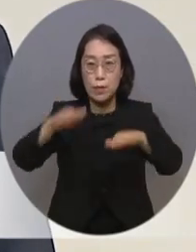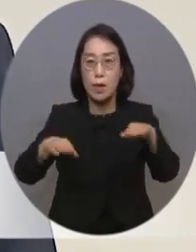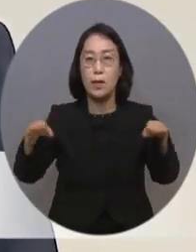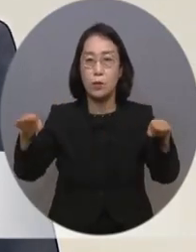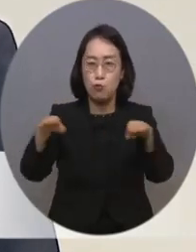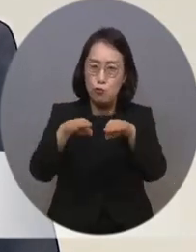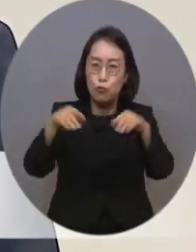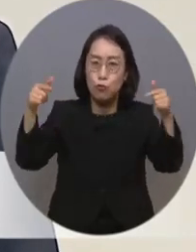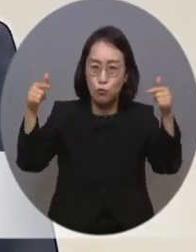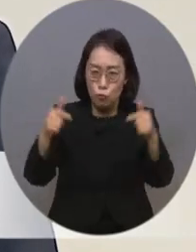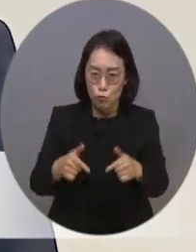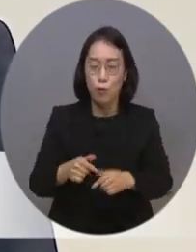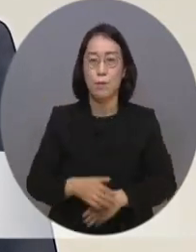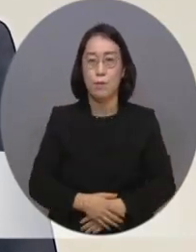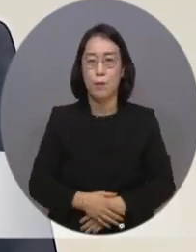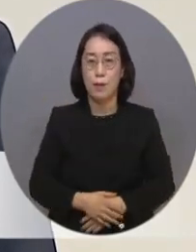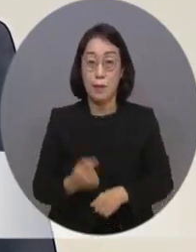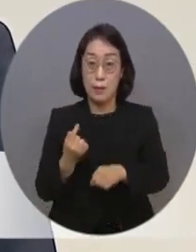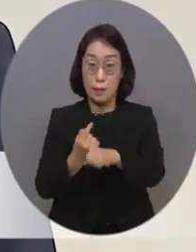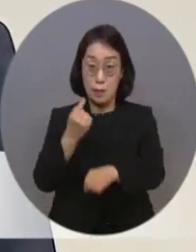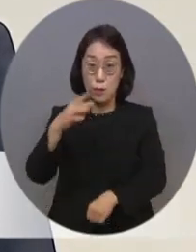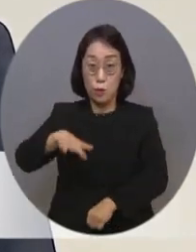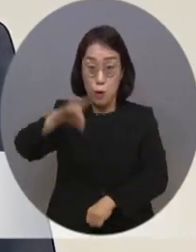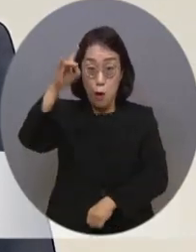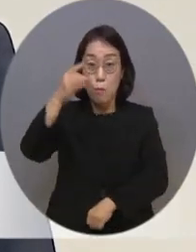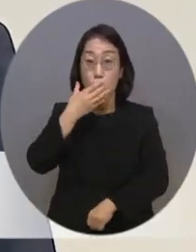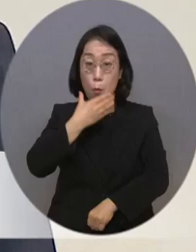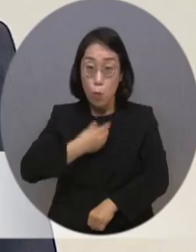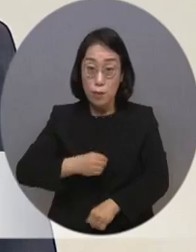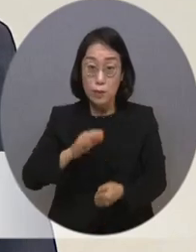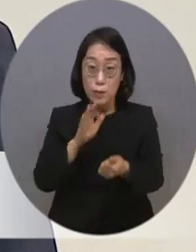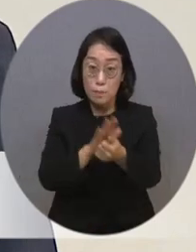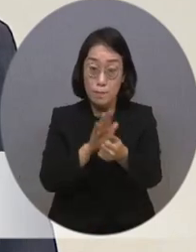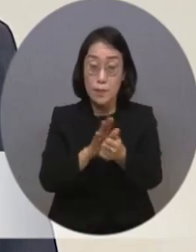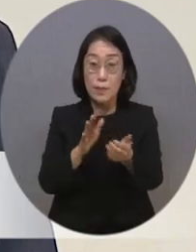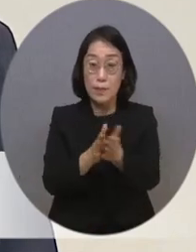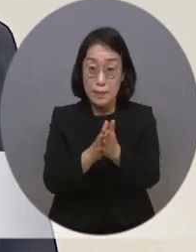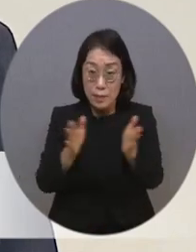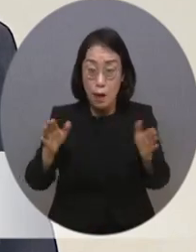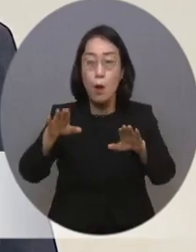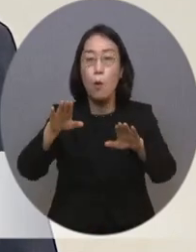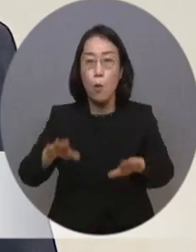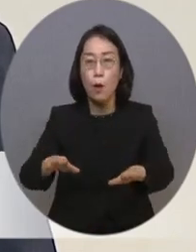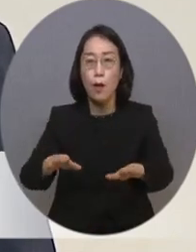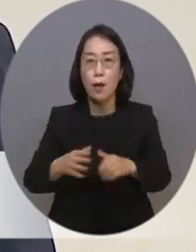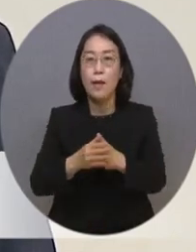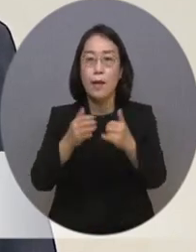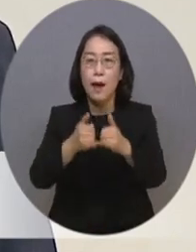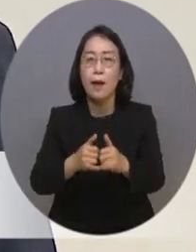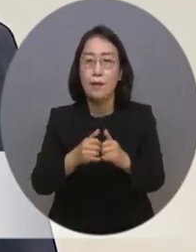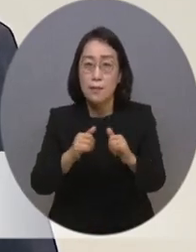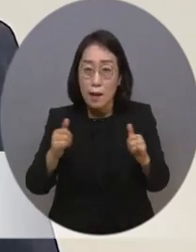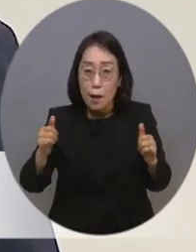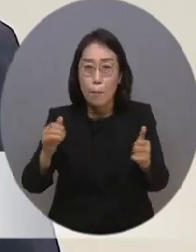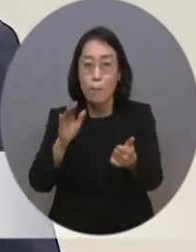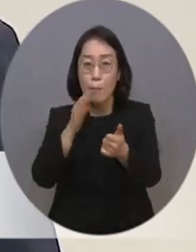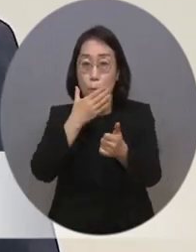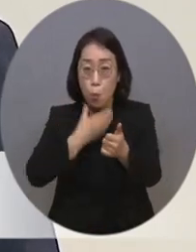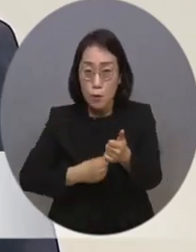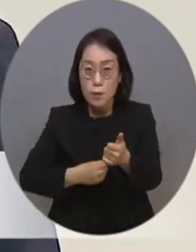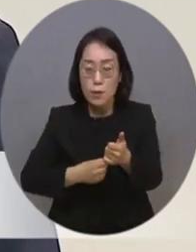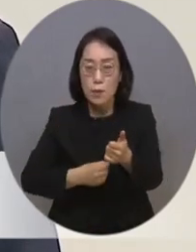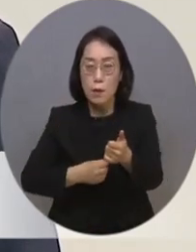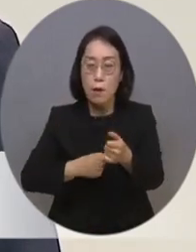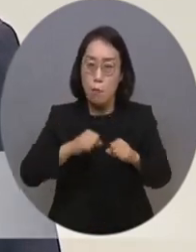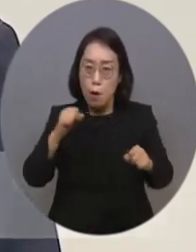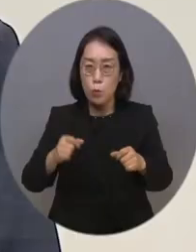줄여나가겠습니다. 지난해가 약자복지 원년이었다면 올해는 약자복지 외연도 차근차근